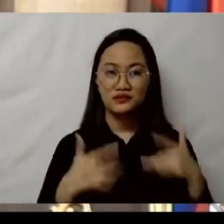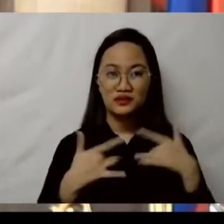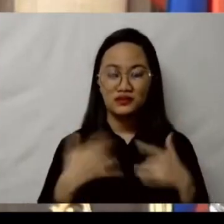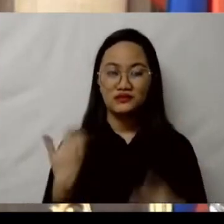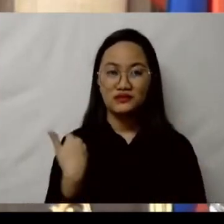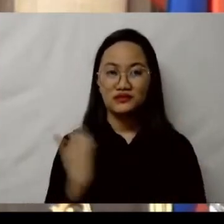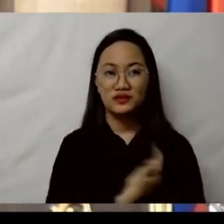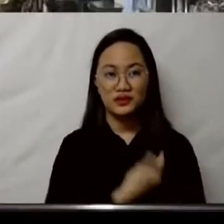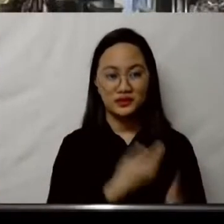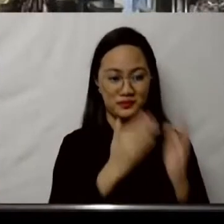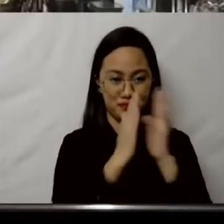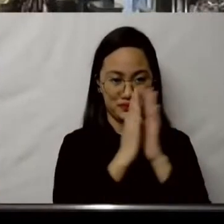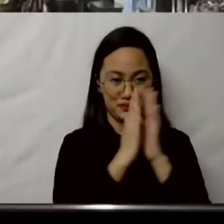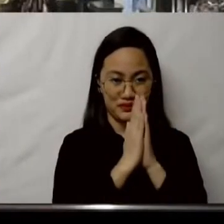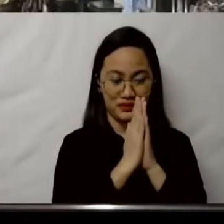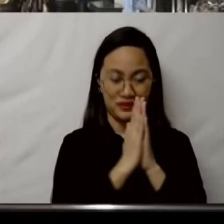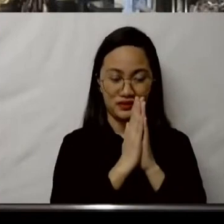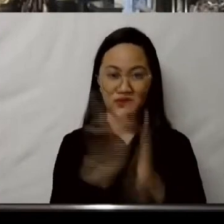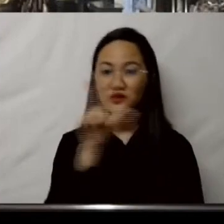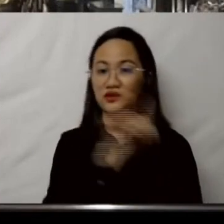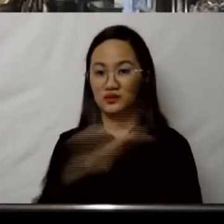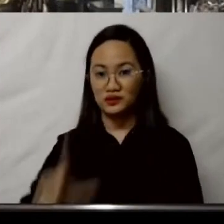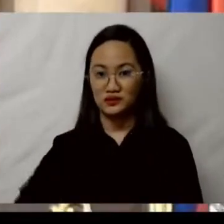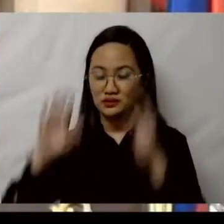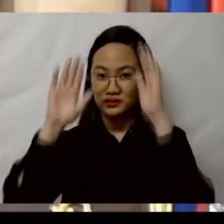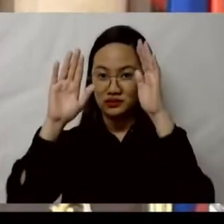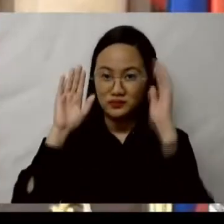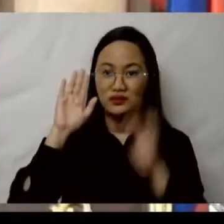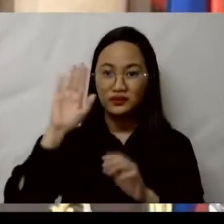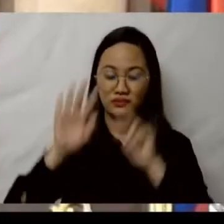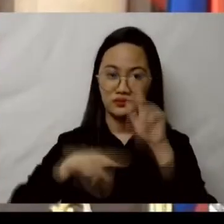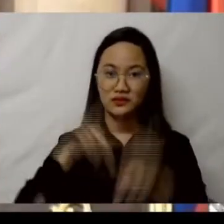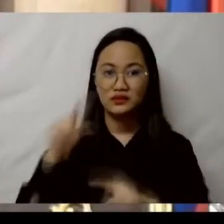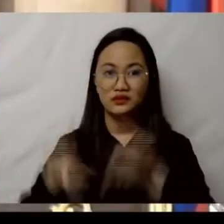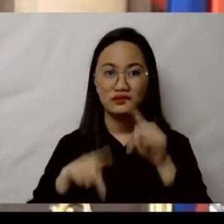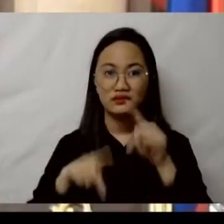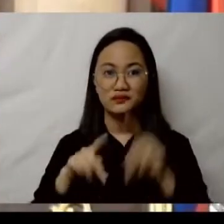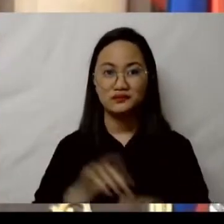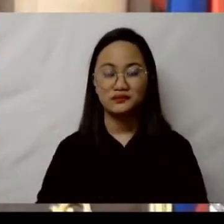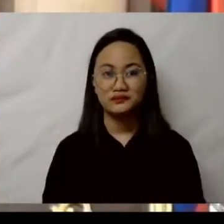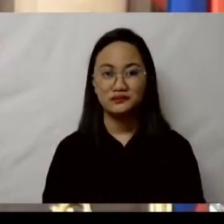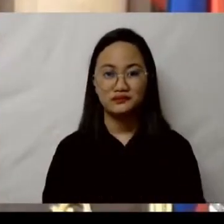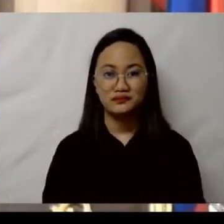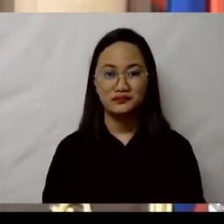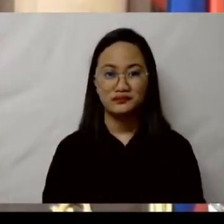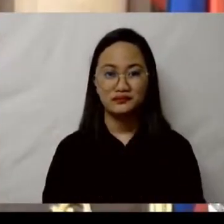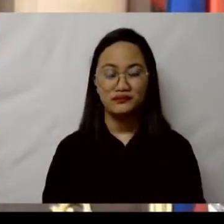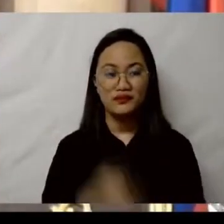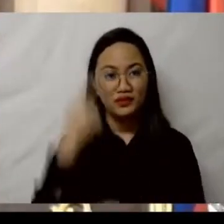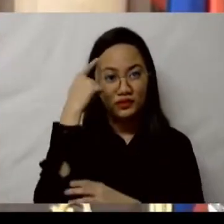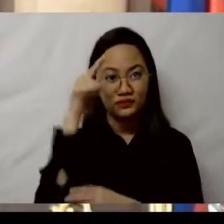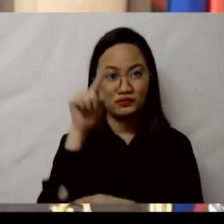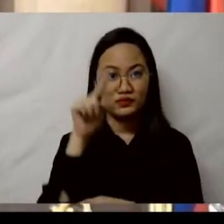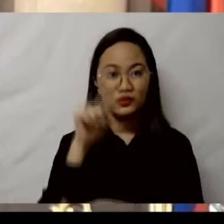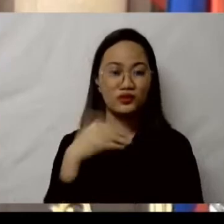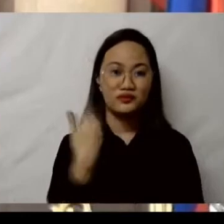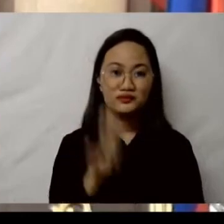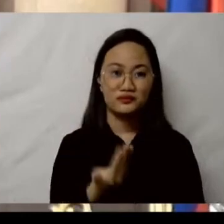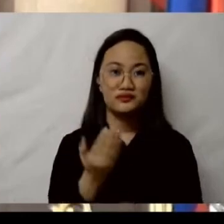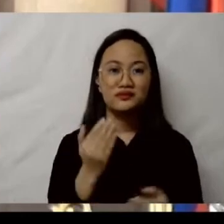tayo. Panginoon, dinggin mo ang iyong bayan. Para sa mga yumao, makatagpo